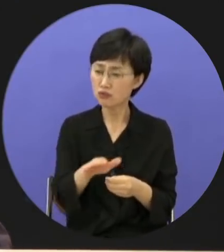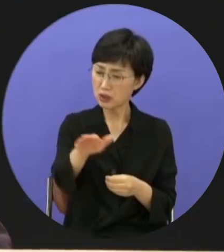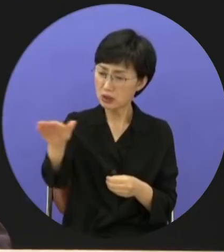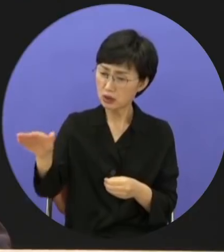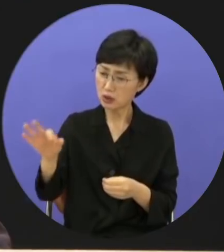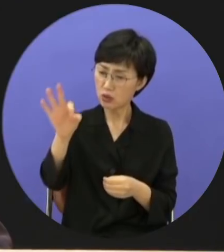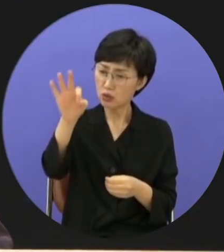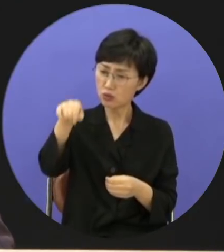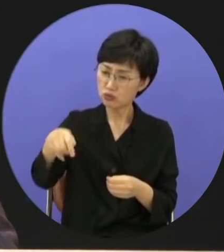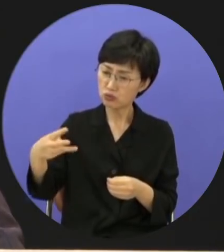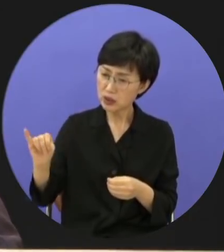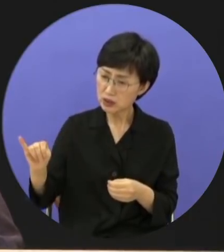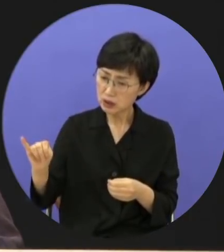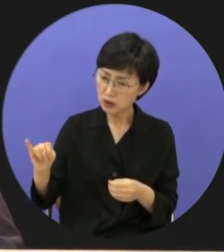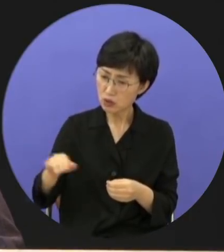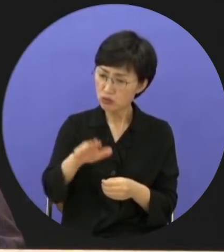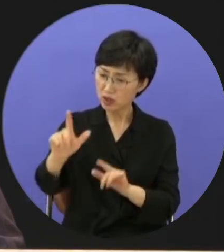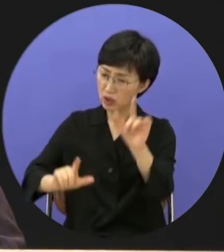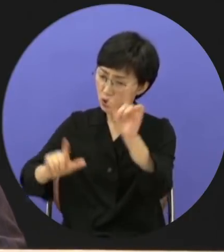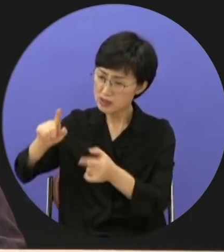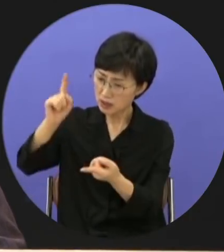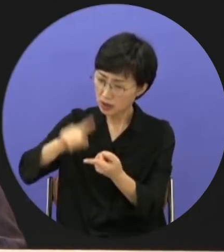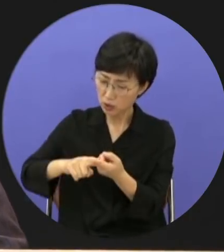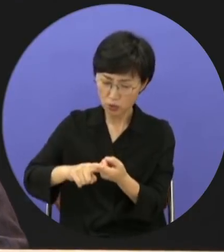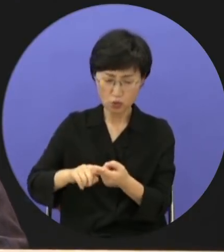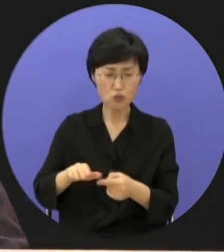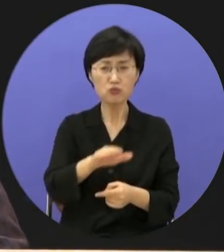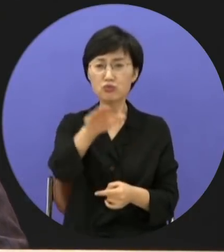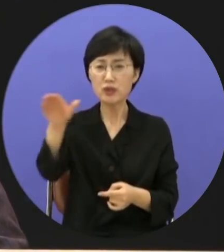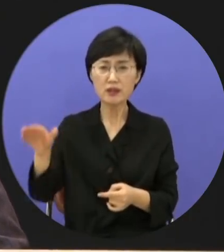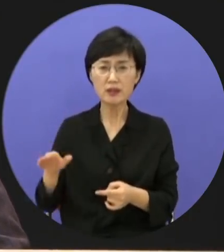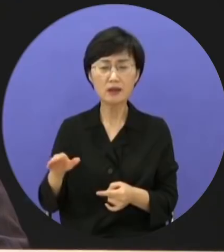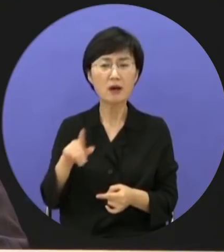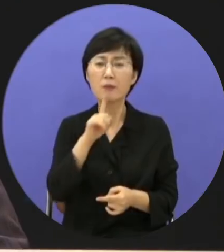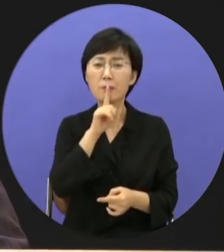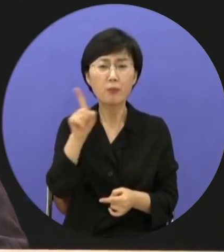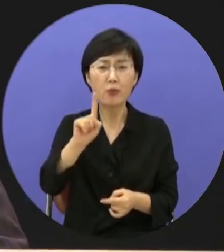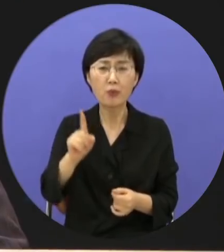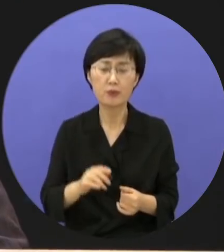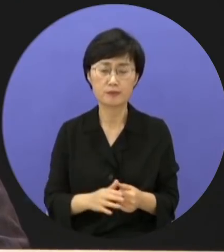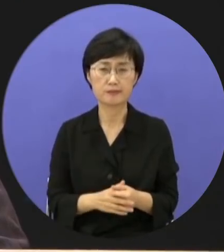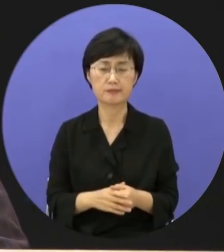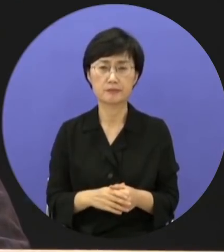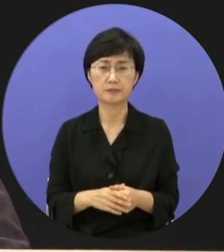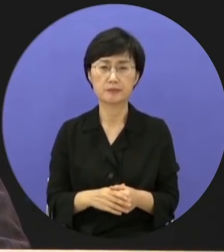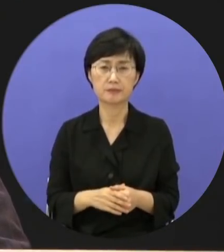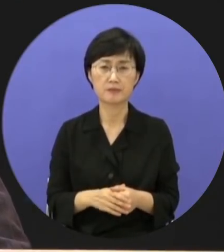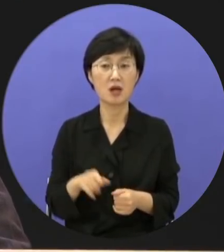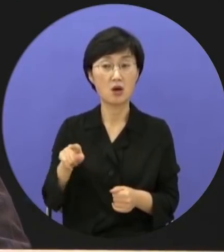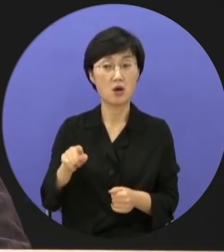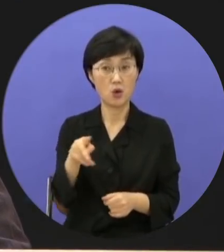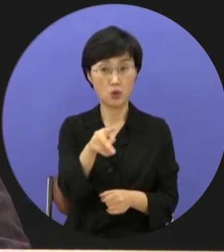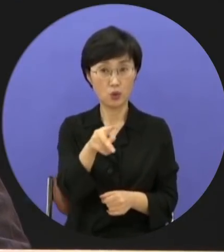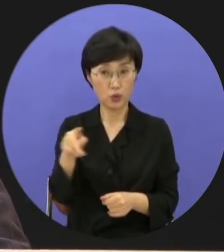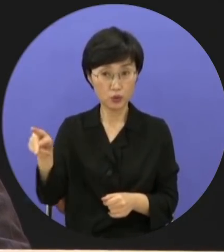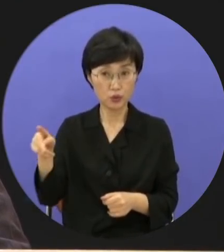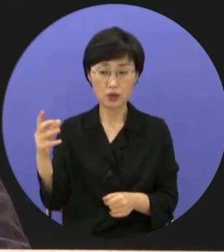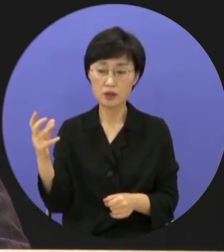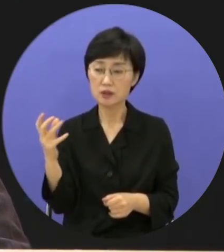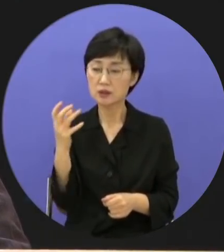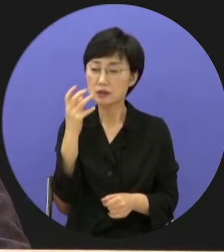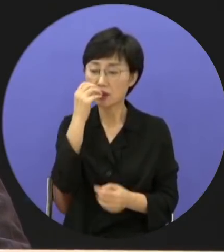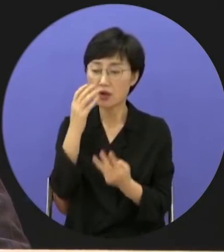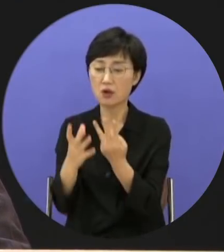have used the singular pronoun. He should have said I in my image, but instead he says in our image, in our likeness. 성삼위 하나님은